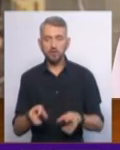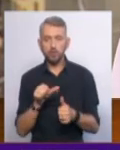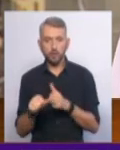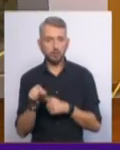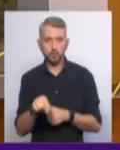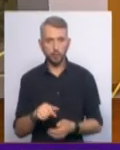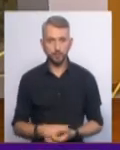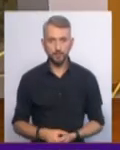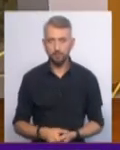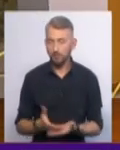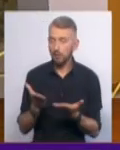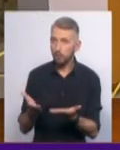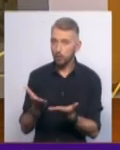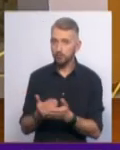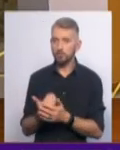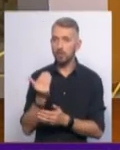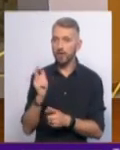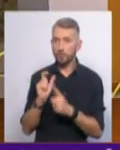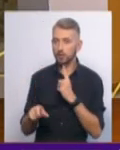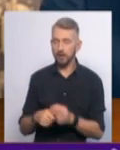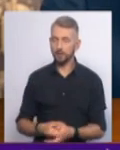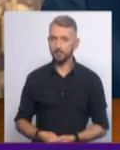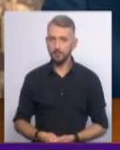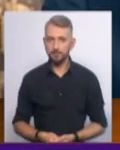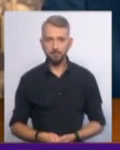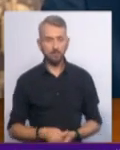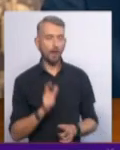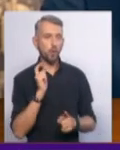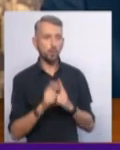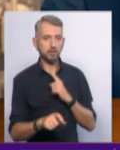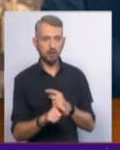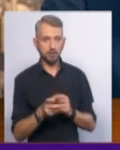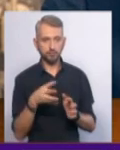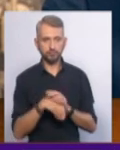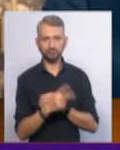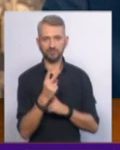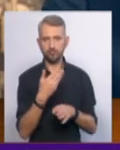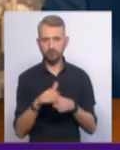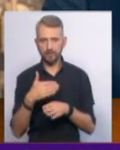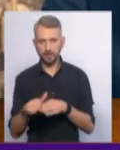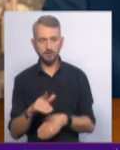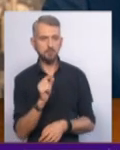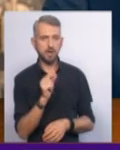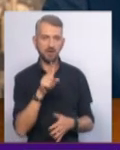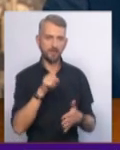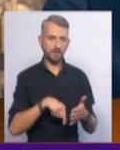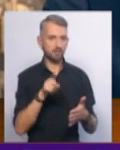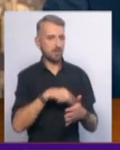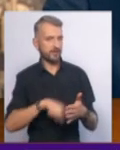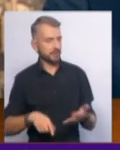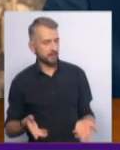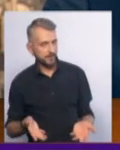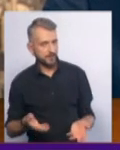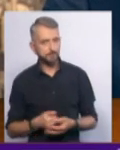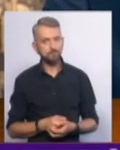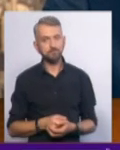цього. Прошу, пане Михайло, ваш коментар. Коментар з двох частин буде складатись. Перше, вірити чи не вірити.